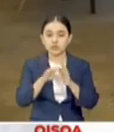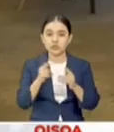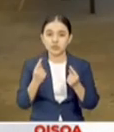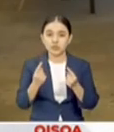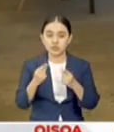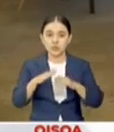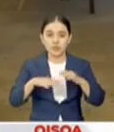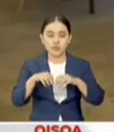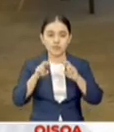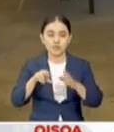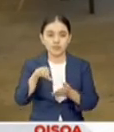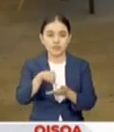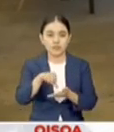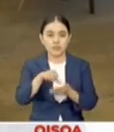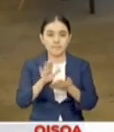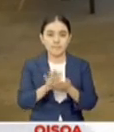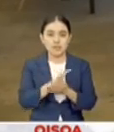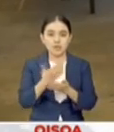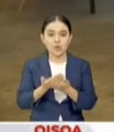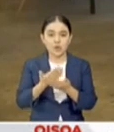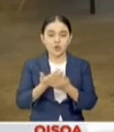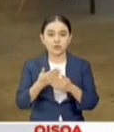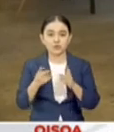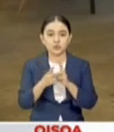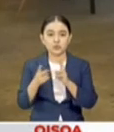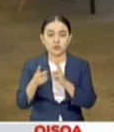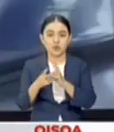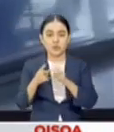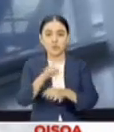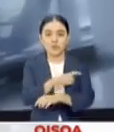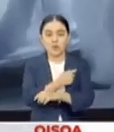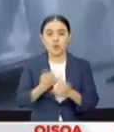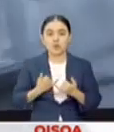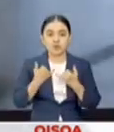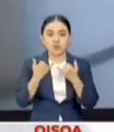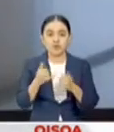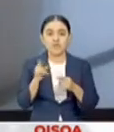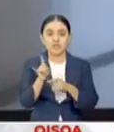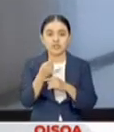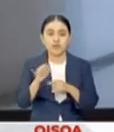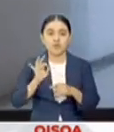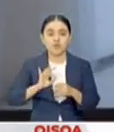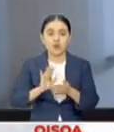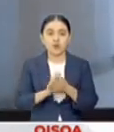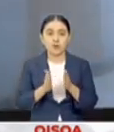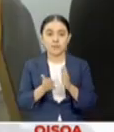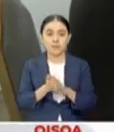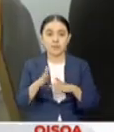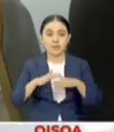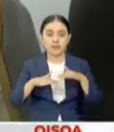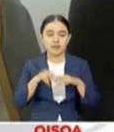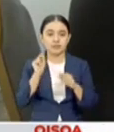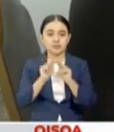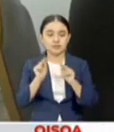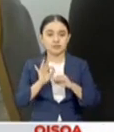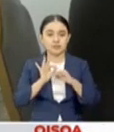yetuk mutaxassislar ishtirokida bepul maslahat uchrashuvlari, mahalliy shifokorlar uchun video materiallardan foydalangan holda mahorat darslari ham